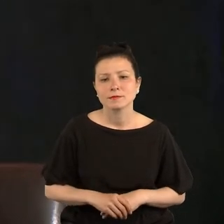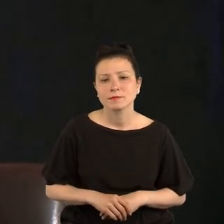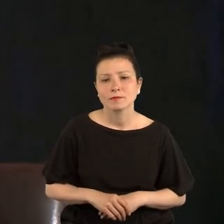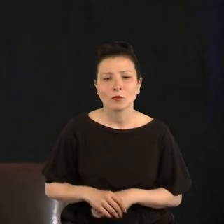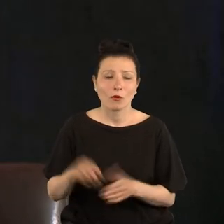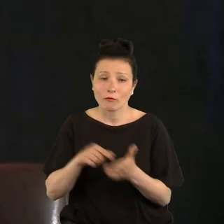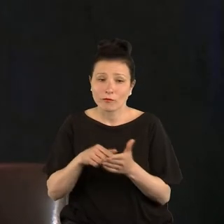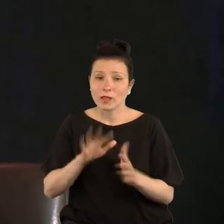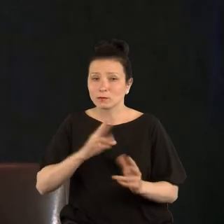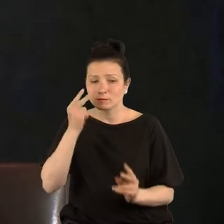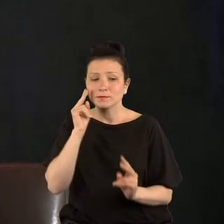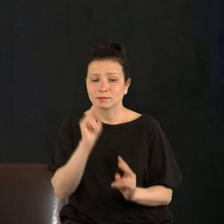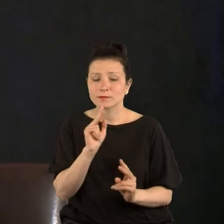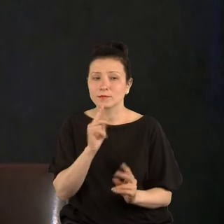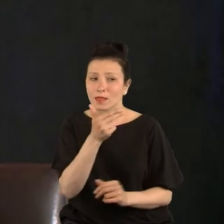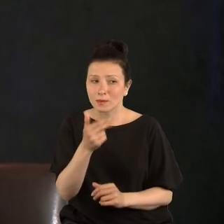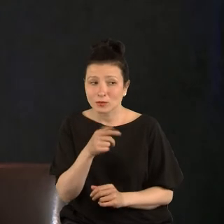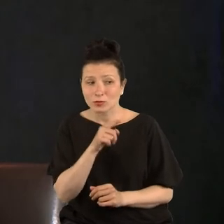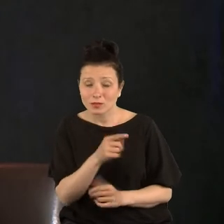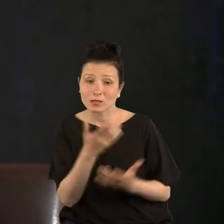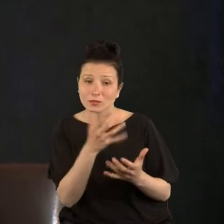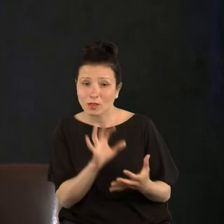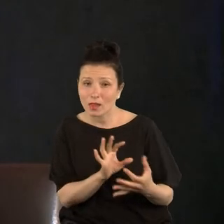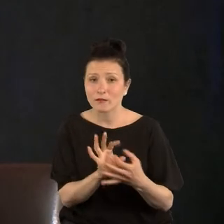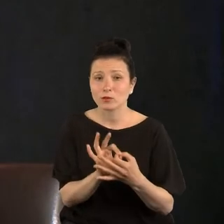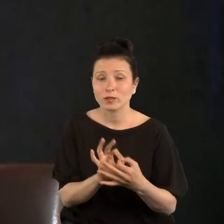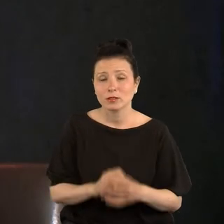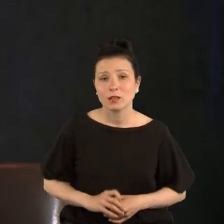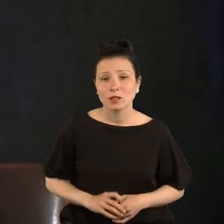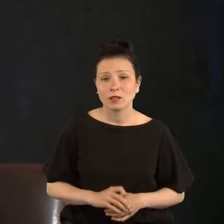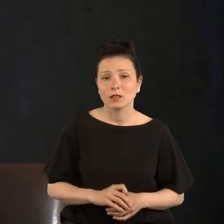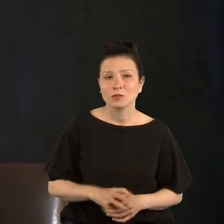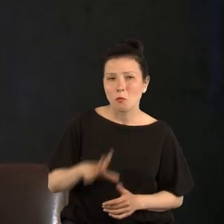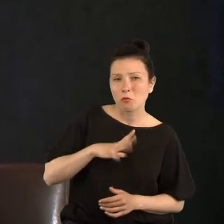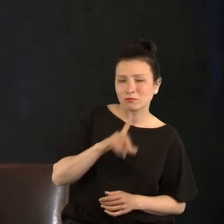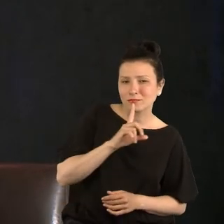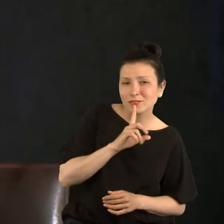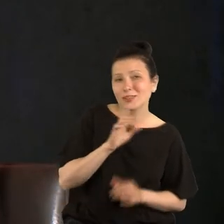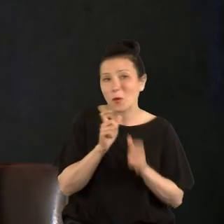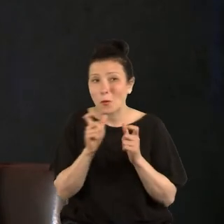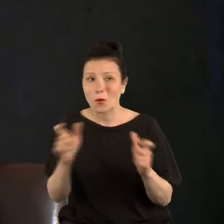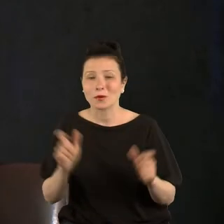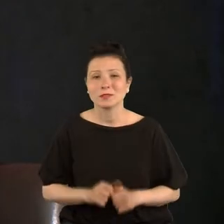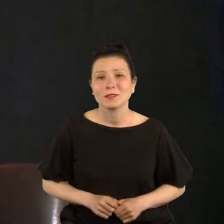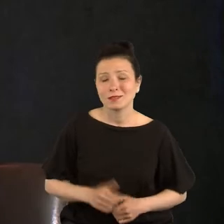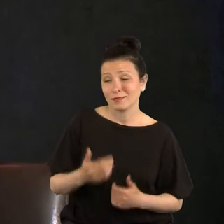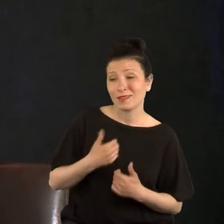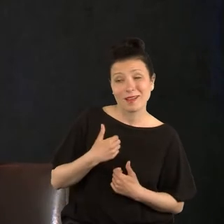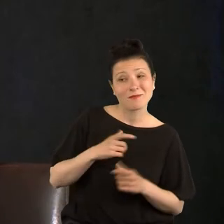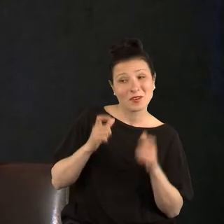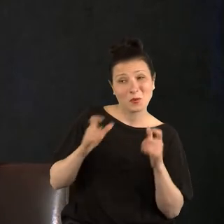spojrzeć na temat. Czy ty, Tomku, byś się do tego jakoś chciał odnieść? Czy to było cicho, czy głośno, czy jak? Że dla mnie było